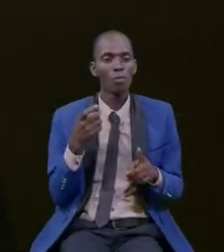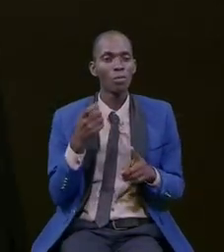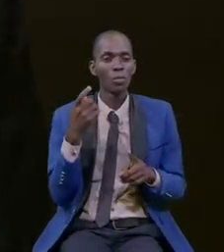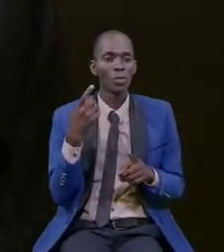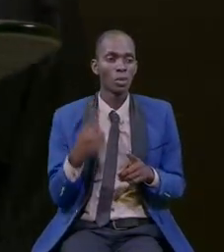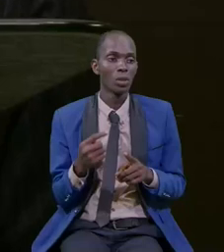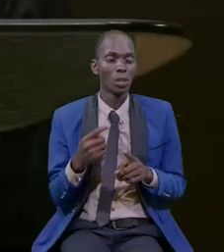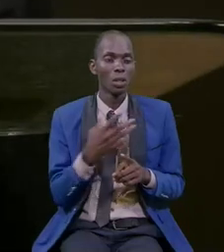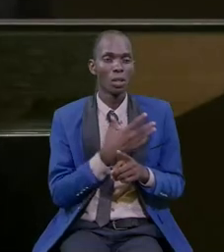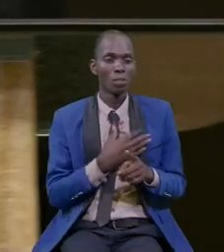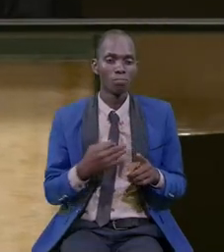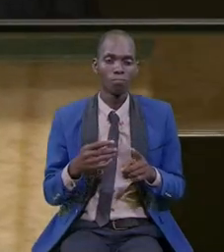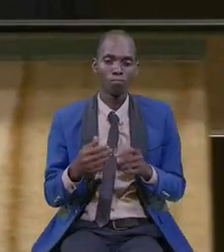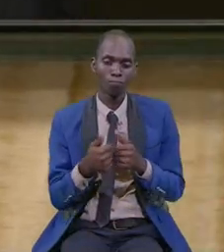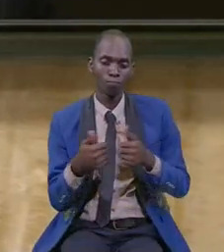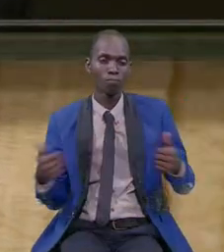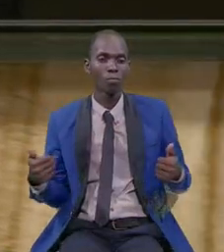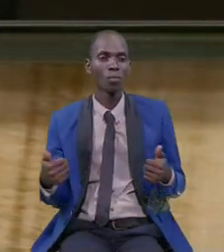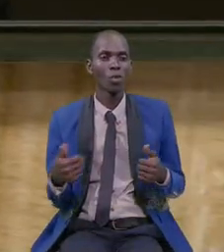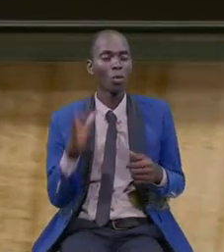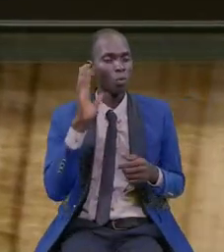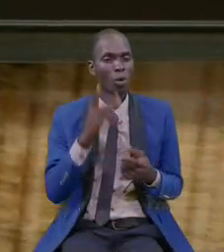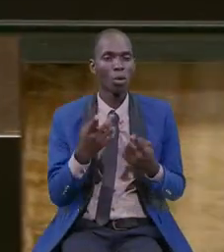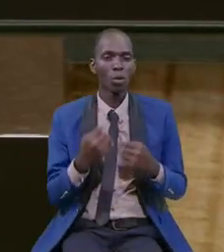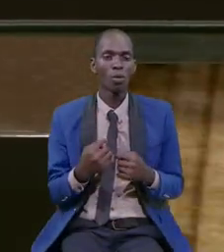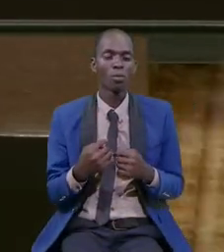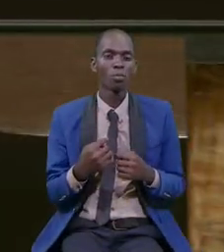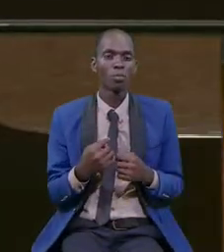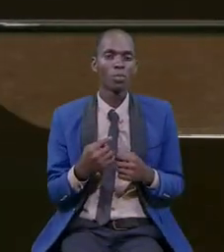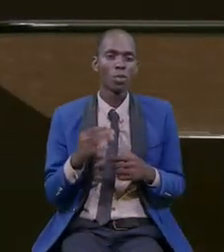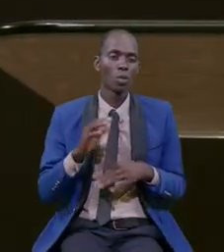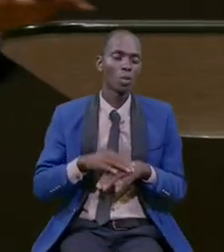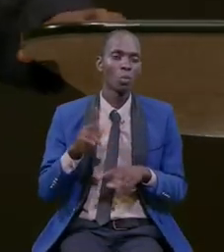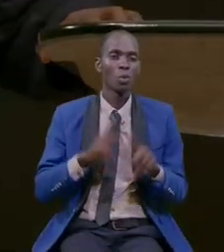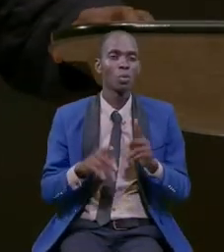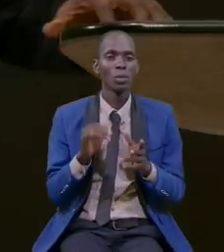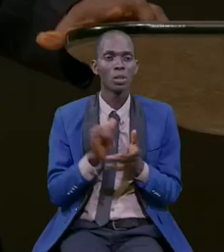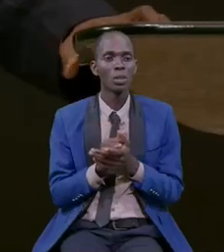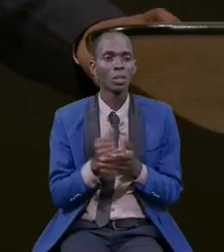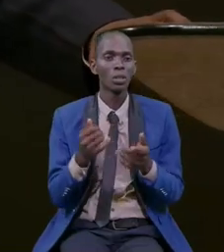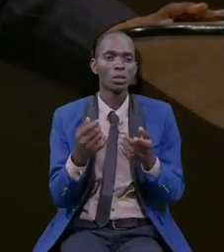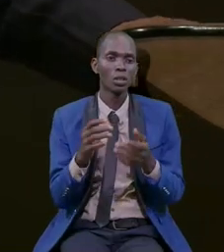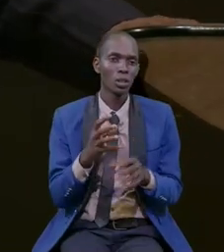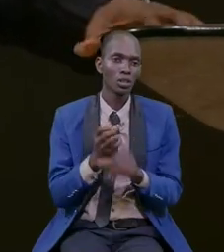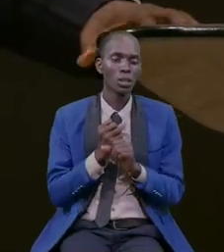l'exemption viendra de la part du royaume à moins que vous receveiez la grâce